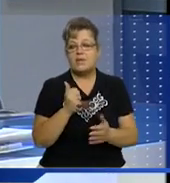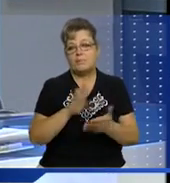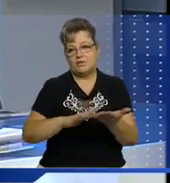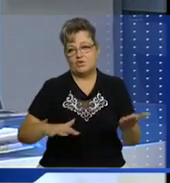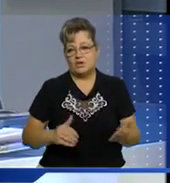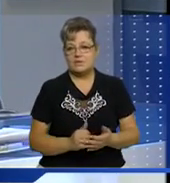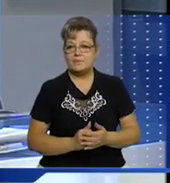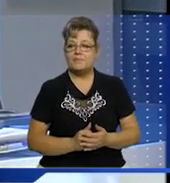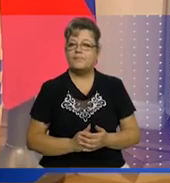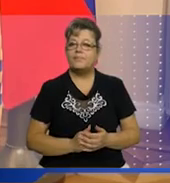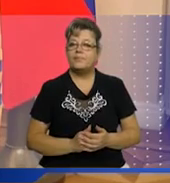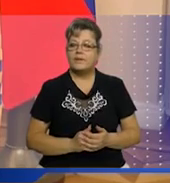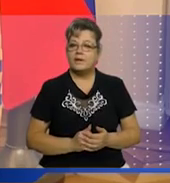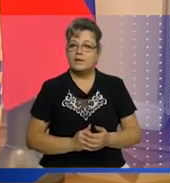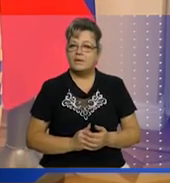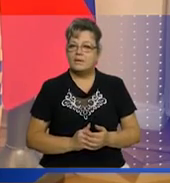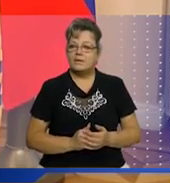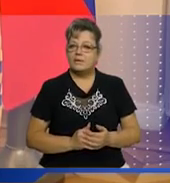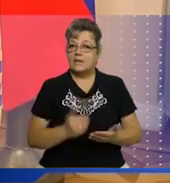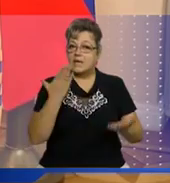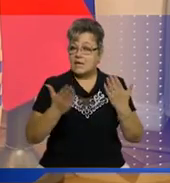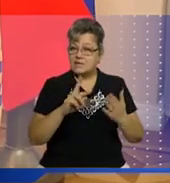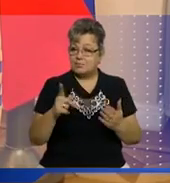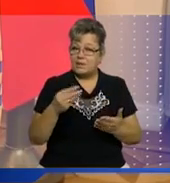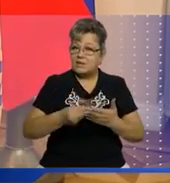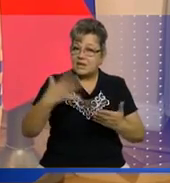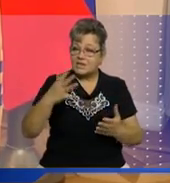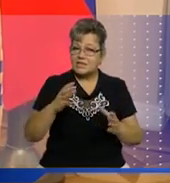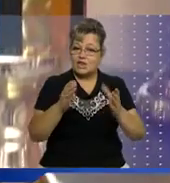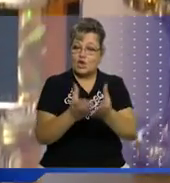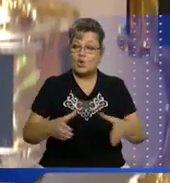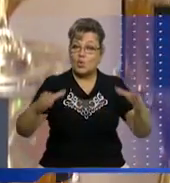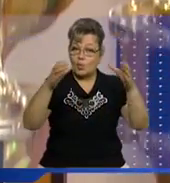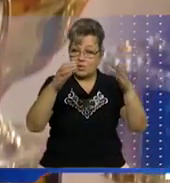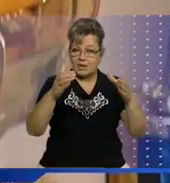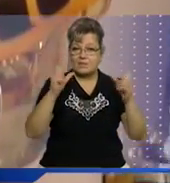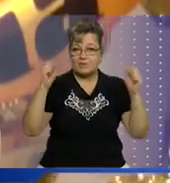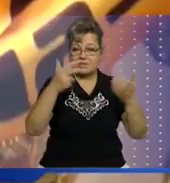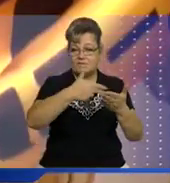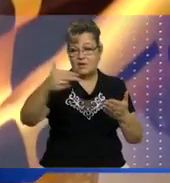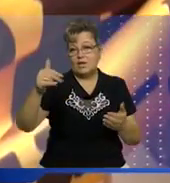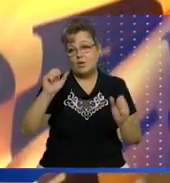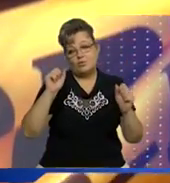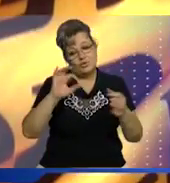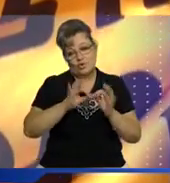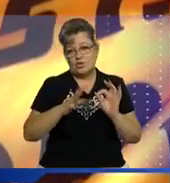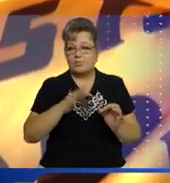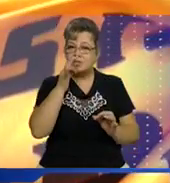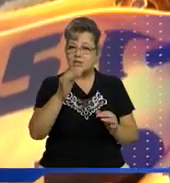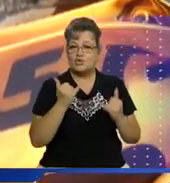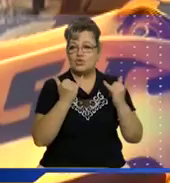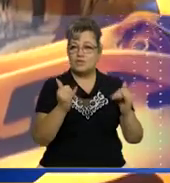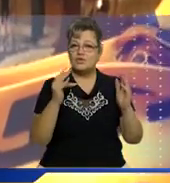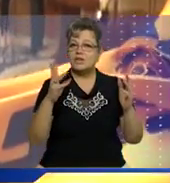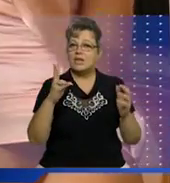страны, продолжаются. Если бы не драгоценные кубки со спортивной символикой, сложно было бы сказать, что чествуют